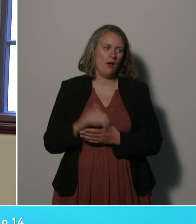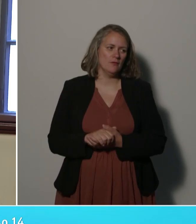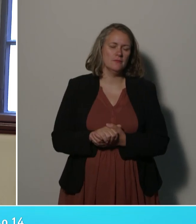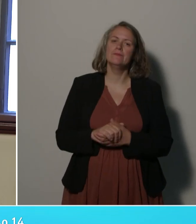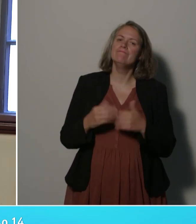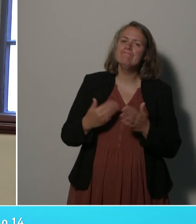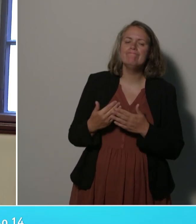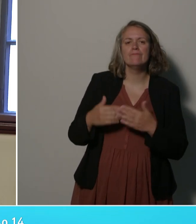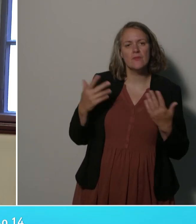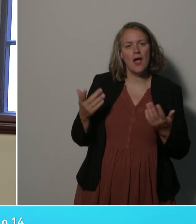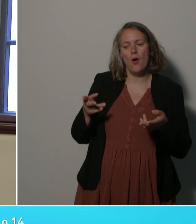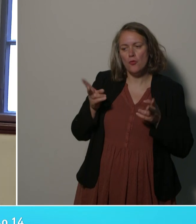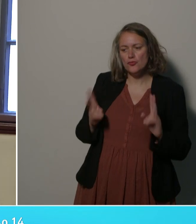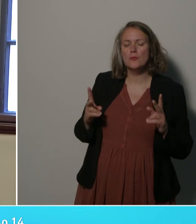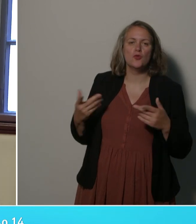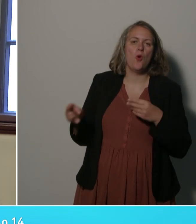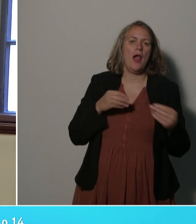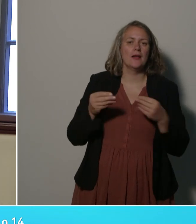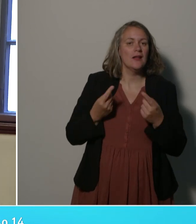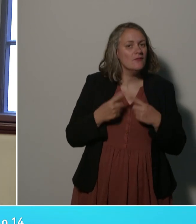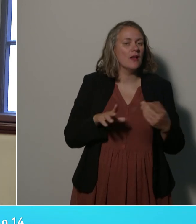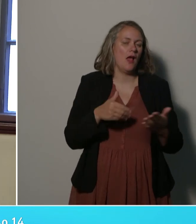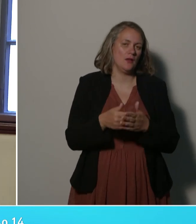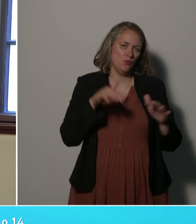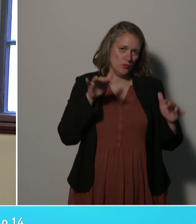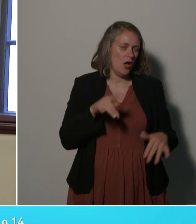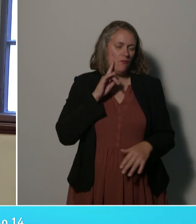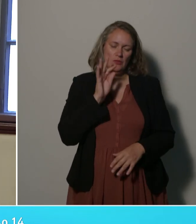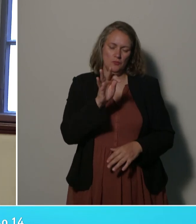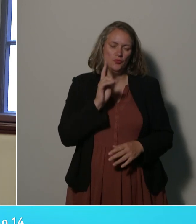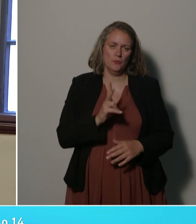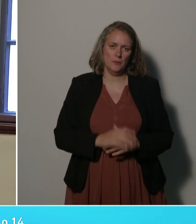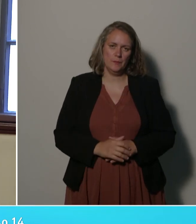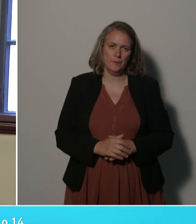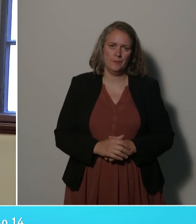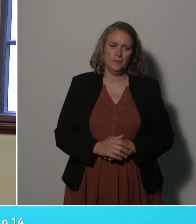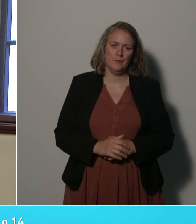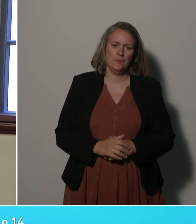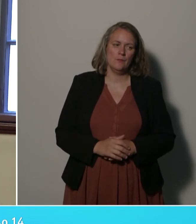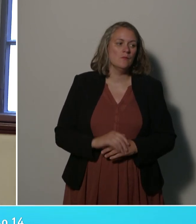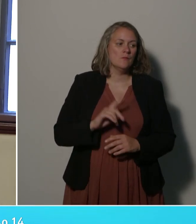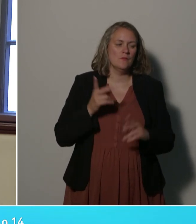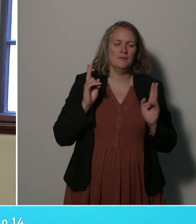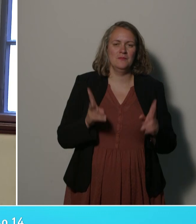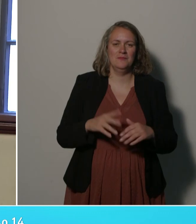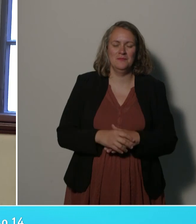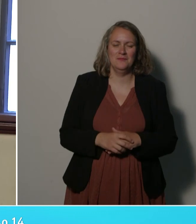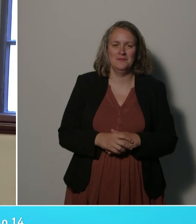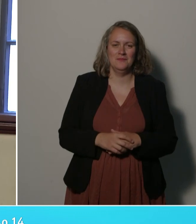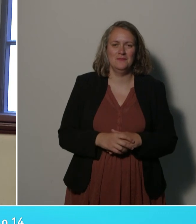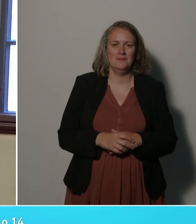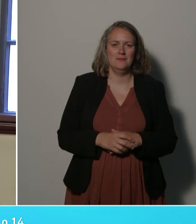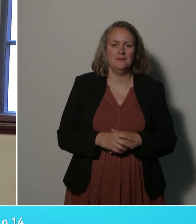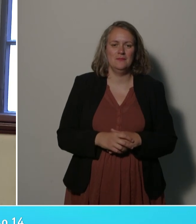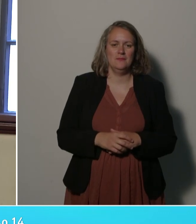deswegen auch gut und richtig, dass dort ein Alternativangebot gemacht wird. Es ist auch richtig, dass man